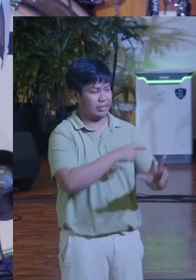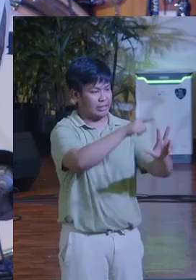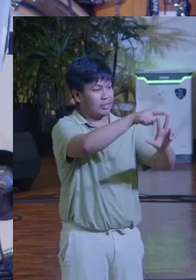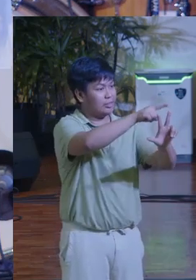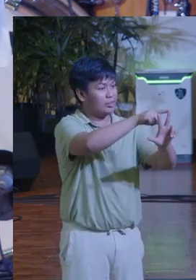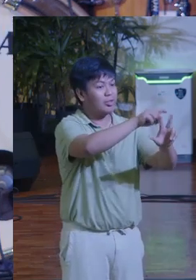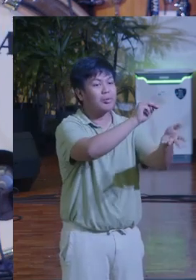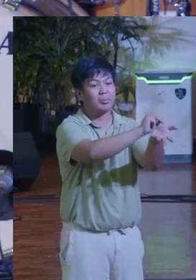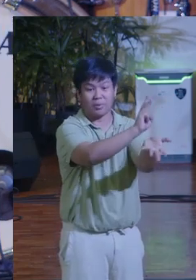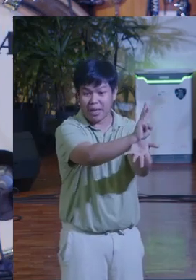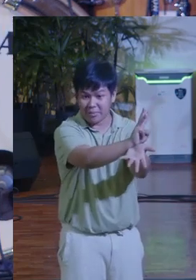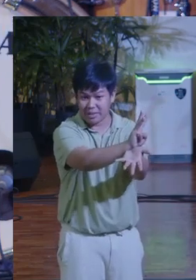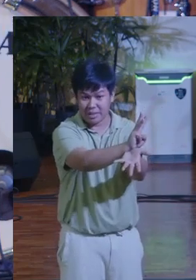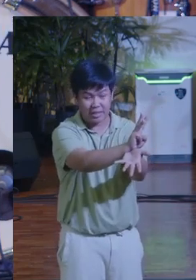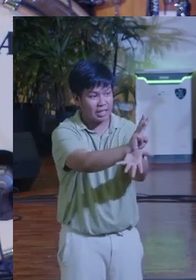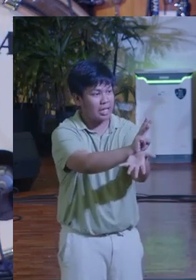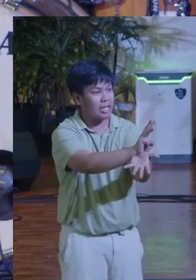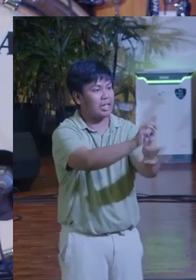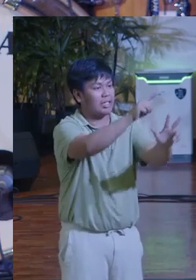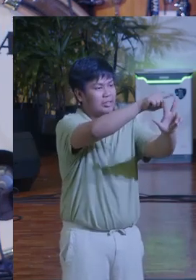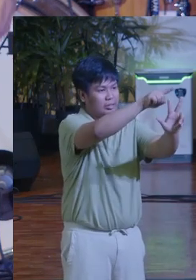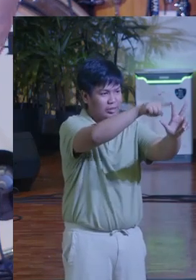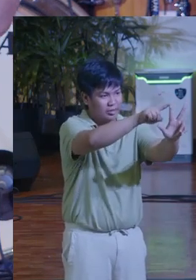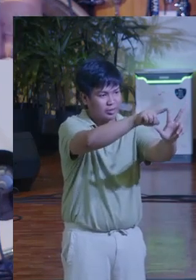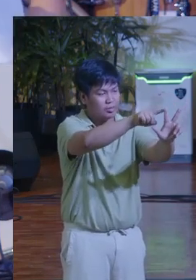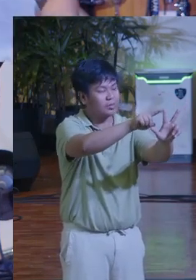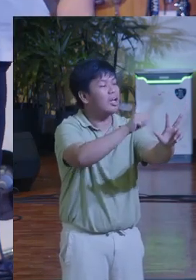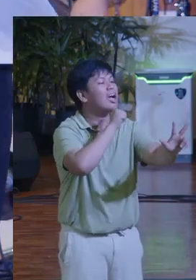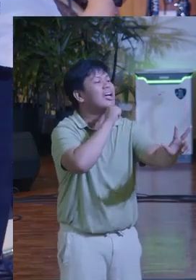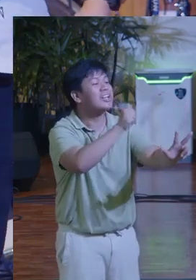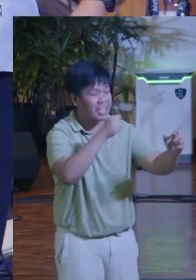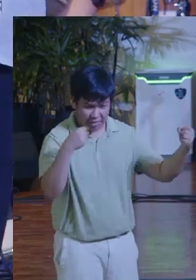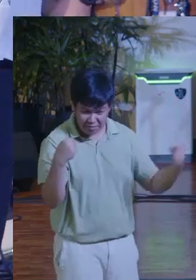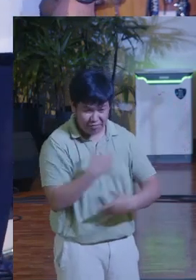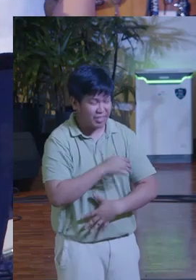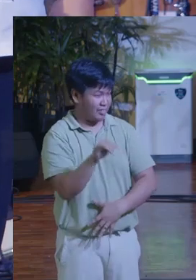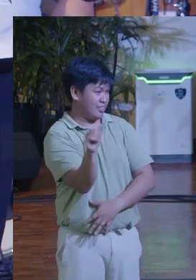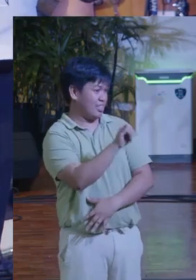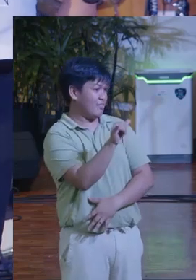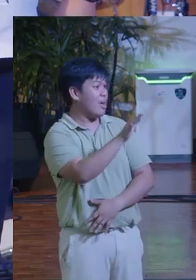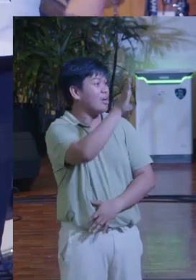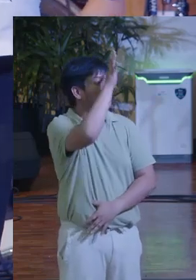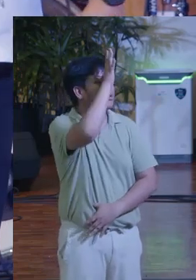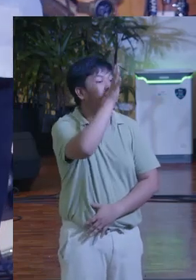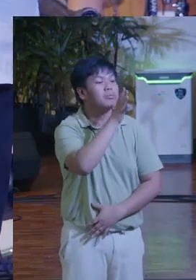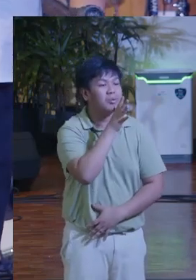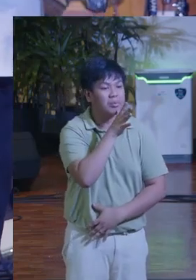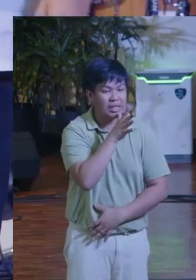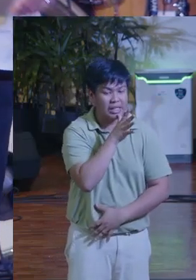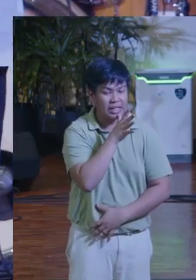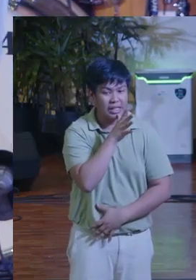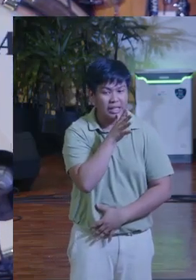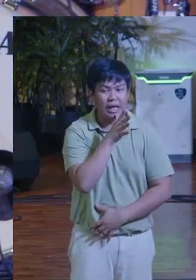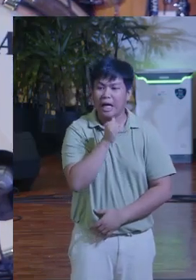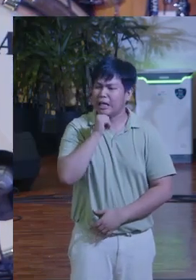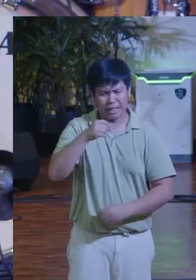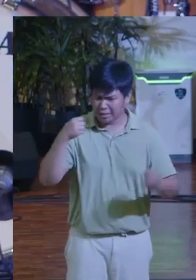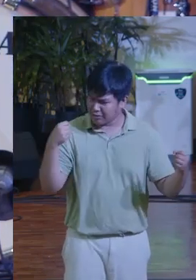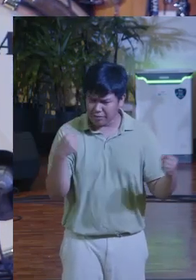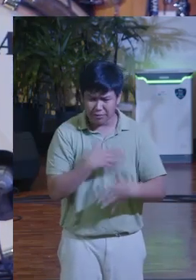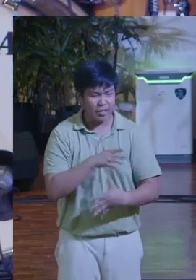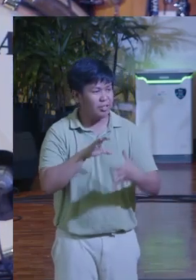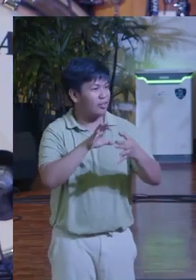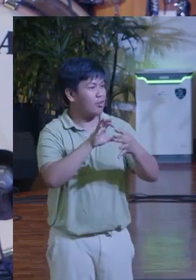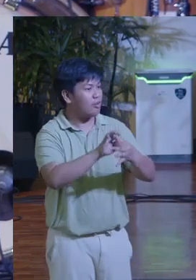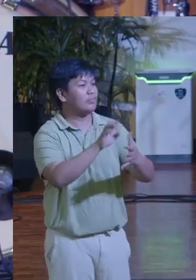the midwives. Eto na naman. Merong isang babae at lalaki, mag-asawa, they were not